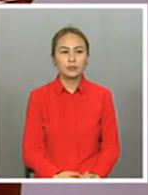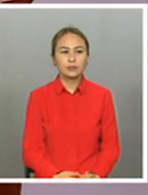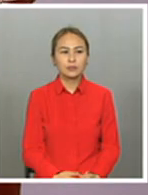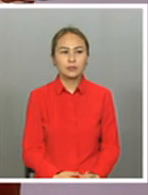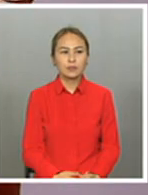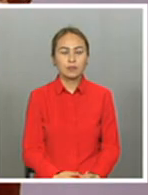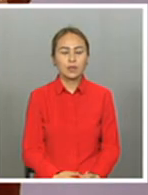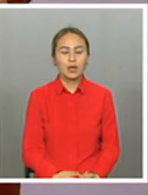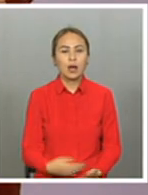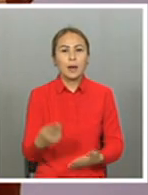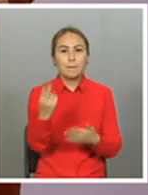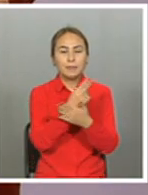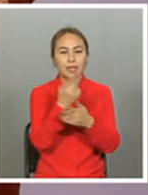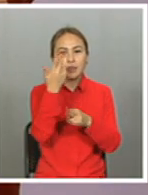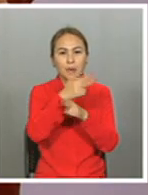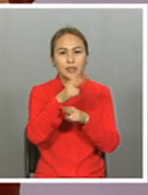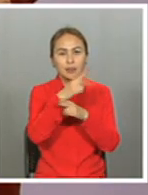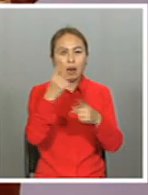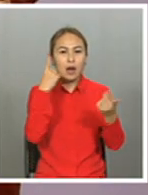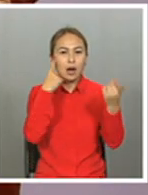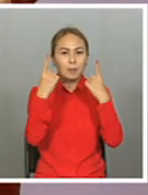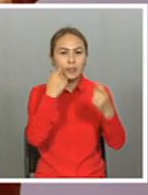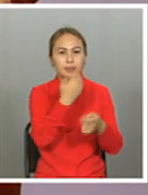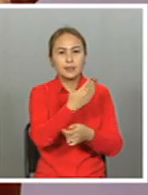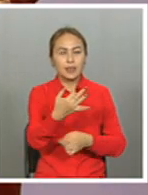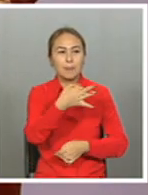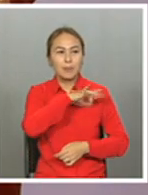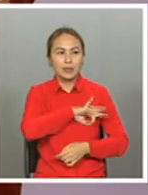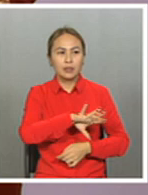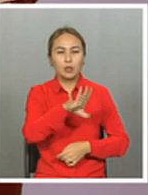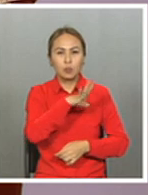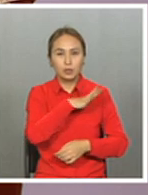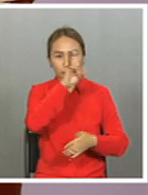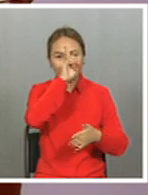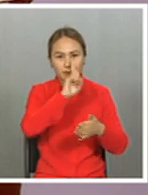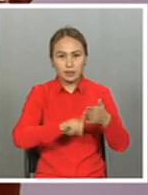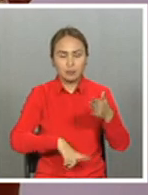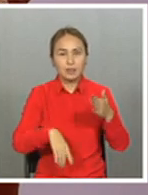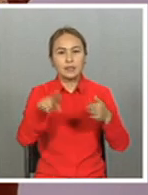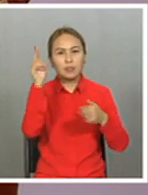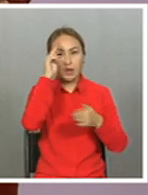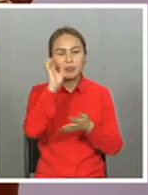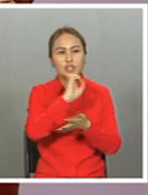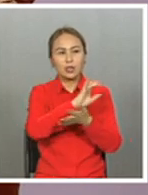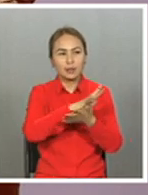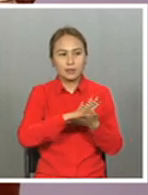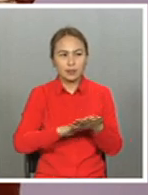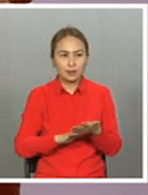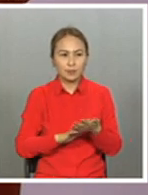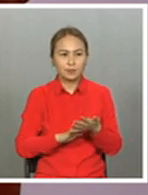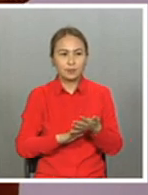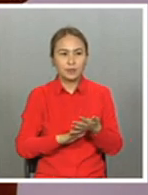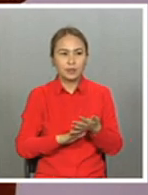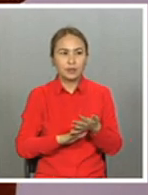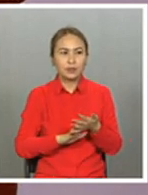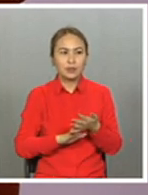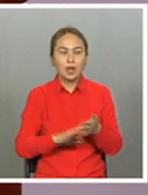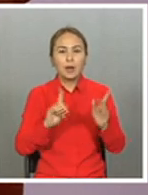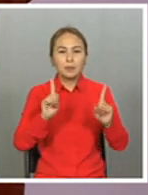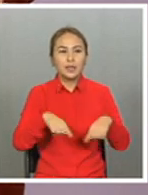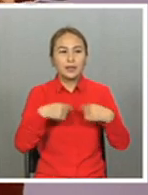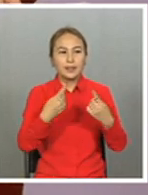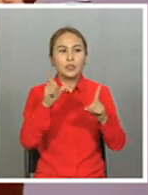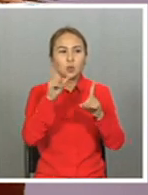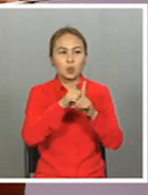Бейне материалдағы ақпарат сендерге пайдалы болды деп ойлаймын. Сабағымызды ары қарай жалғастырайық. Берілген